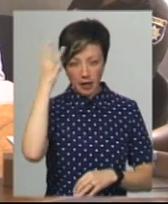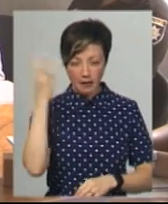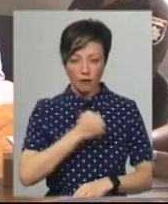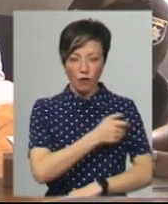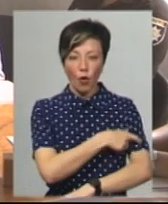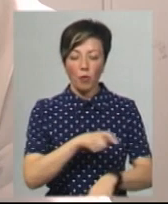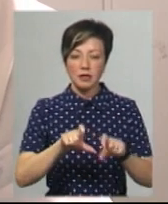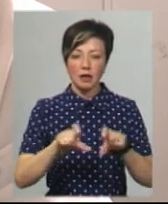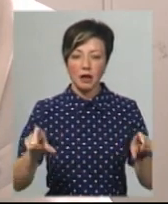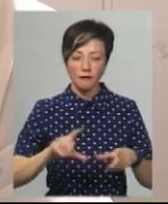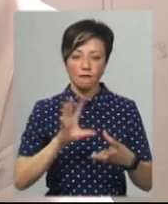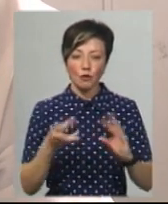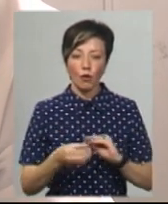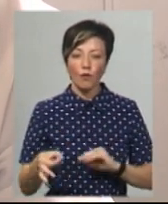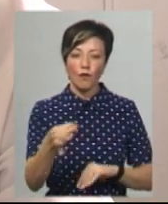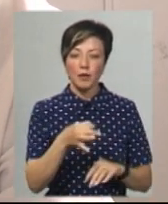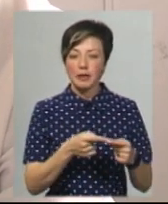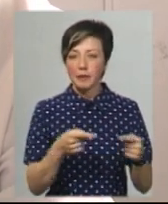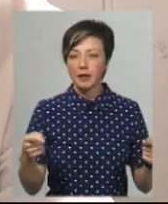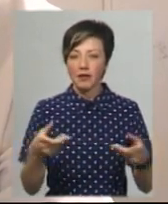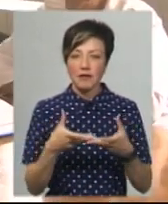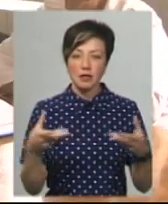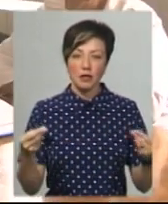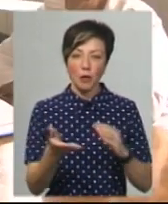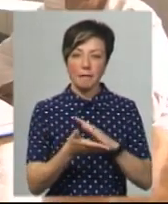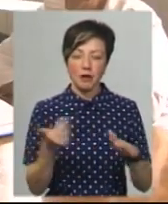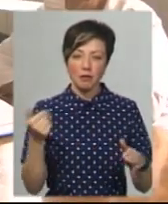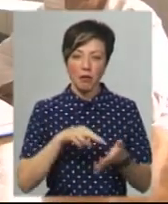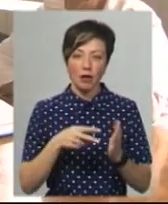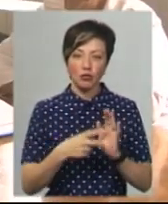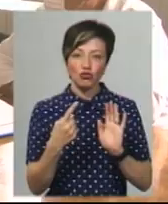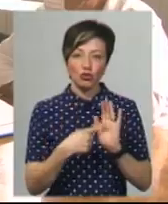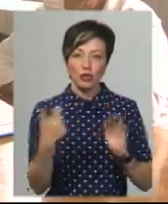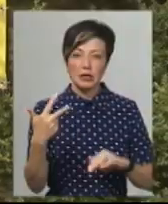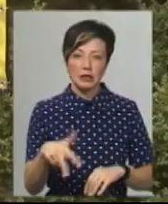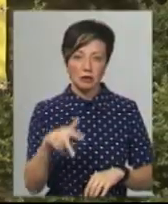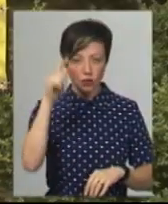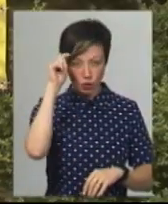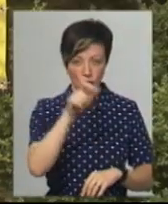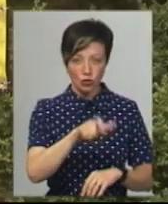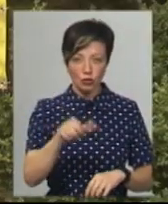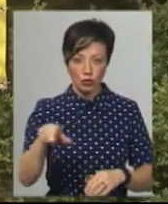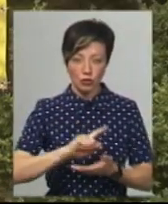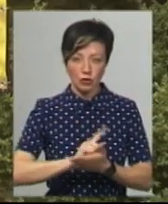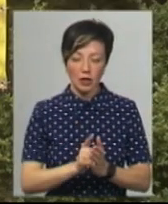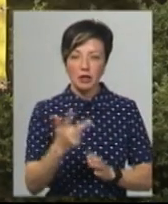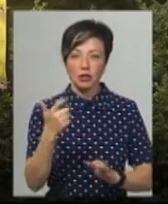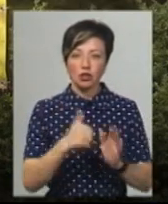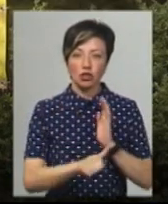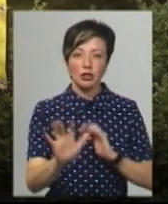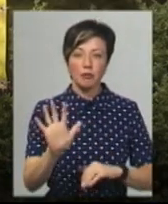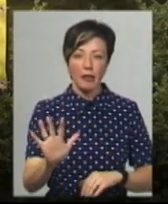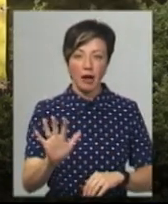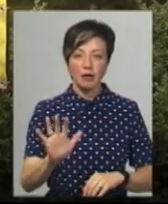Олександра Севастьянова, всього в області на період весіннього призову планують призвати 630 строковиків. Із них